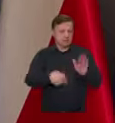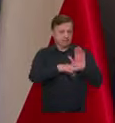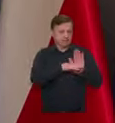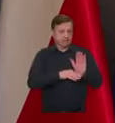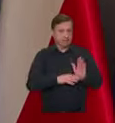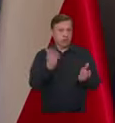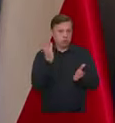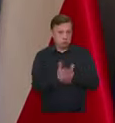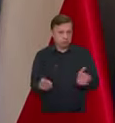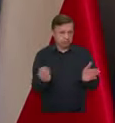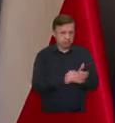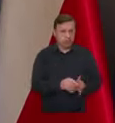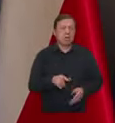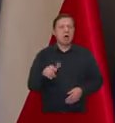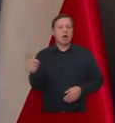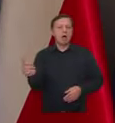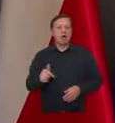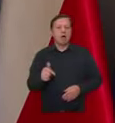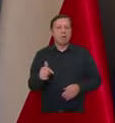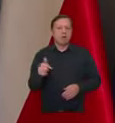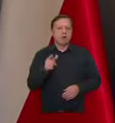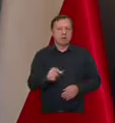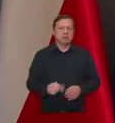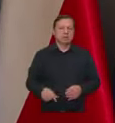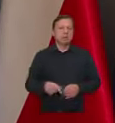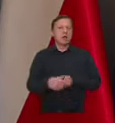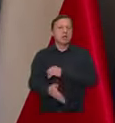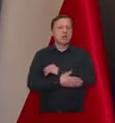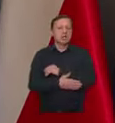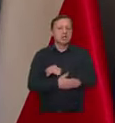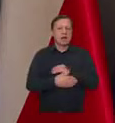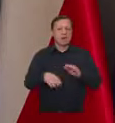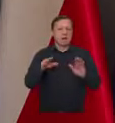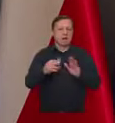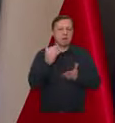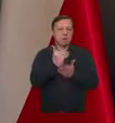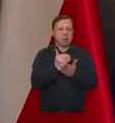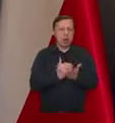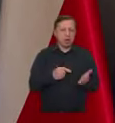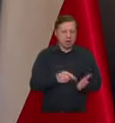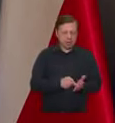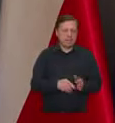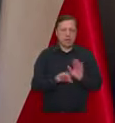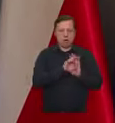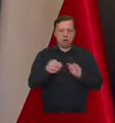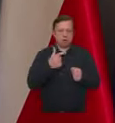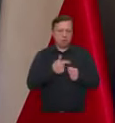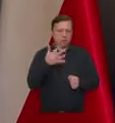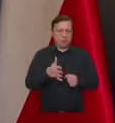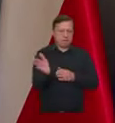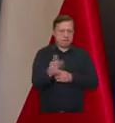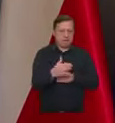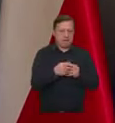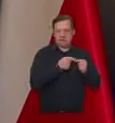wprowadzimy także obowiązek realizowania podstaw programowych już od 25 marca, tak